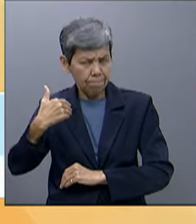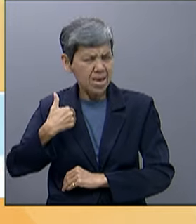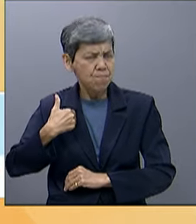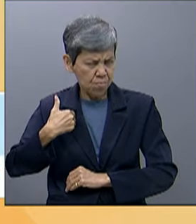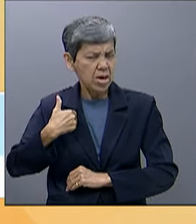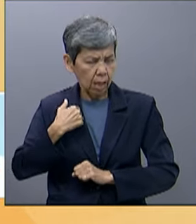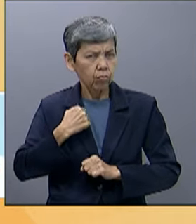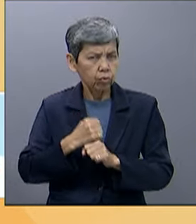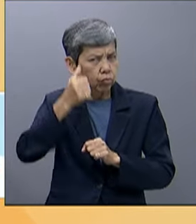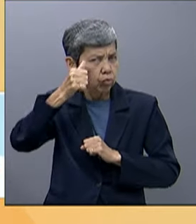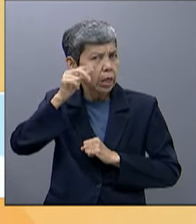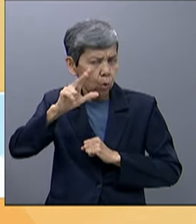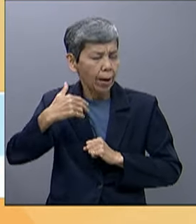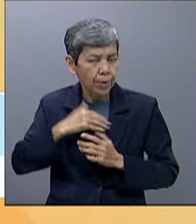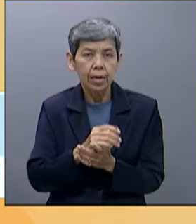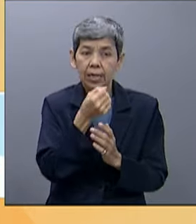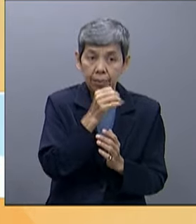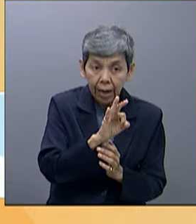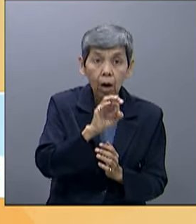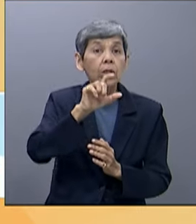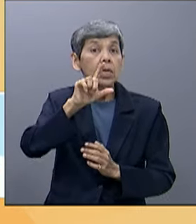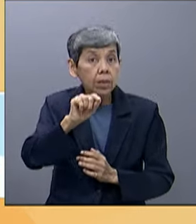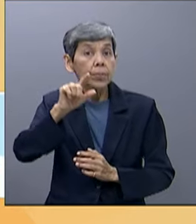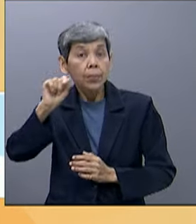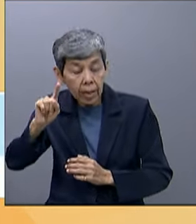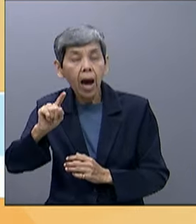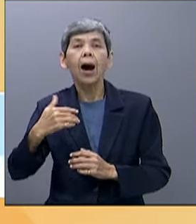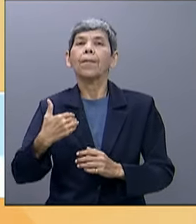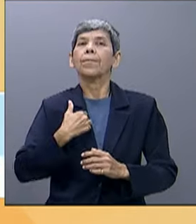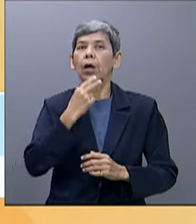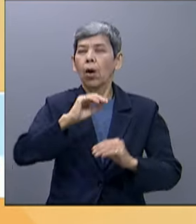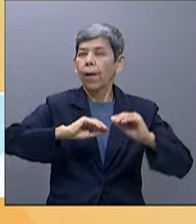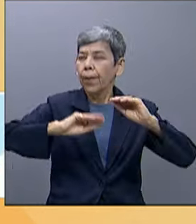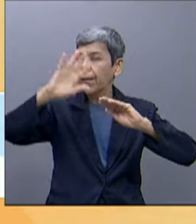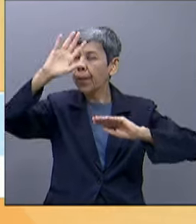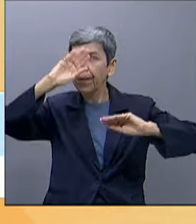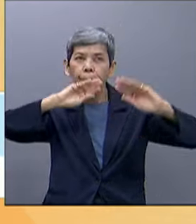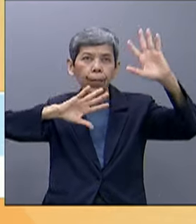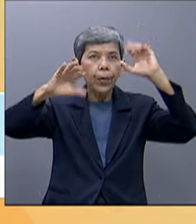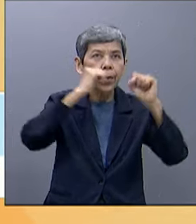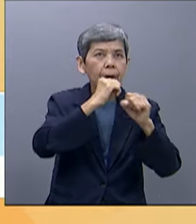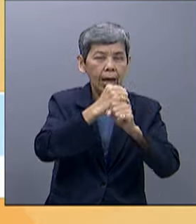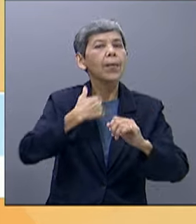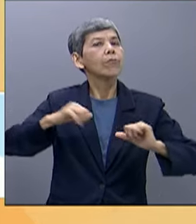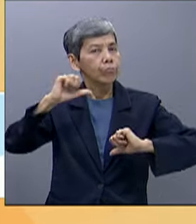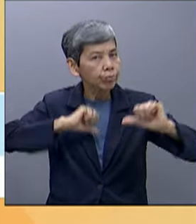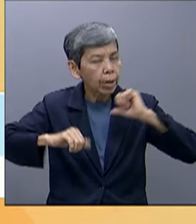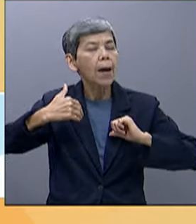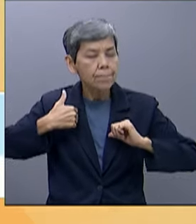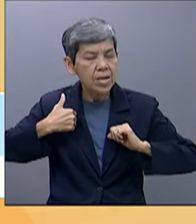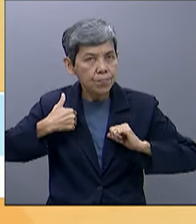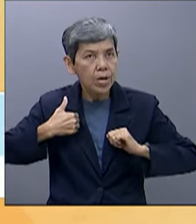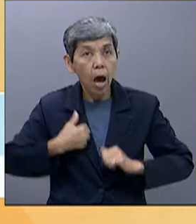านอีก3วันนะคะ19 20 21นอกจากจะมีการไลท์อัพแสงสีเสียงแล้วเนี่ยยังจะมีการแสดงเสริมด้วยนะคะนี่ก็เ